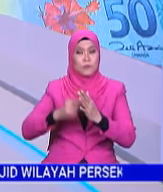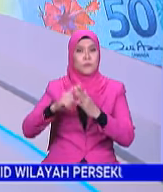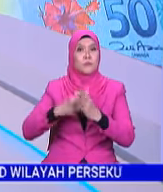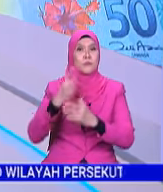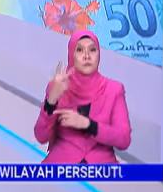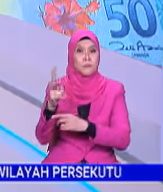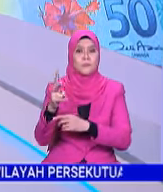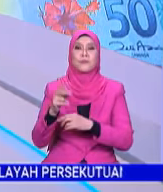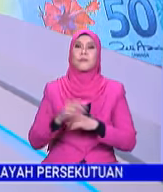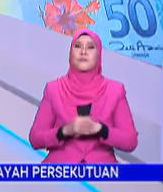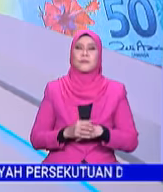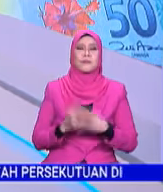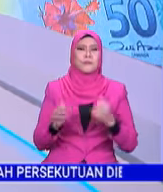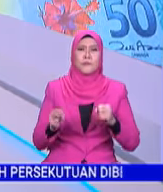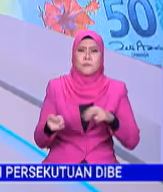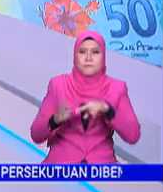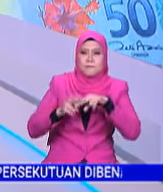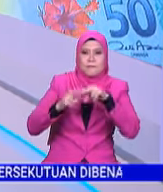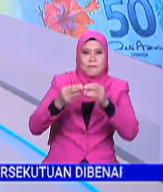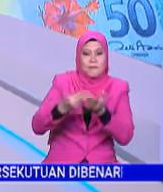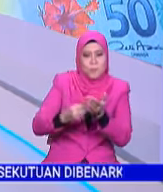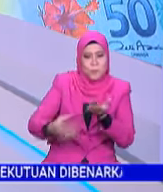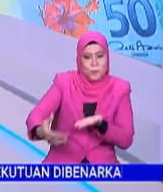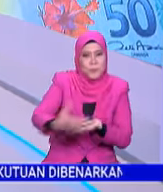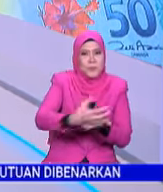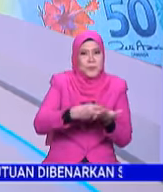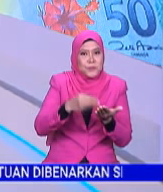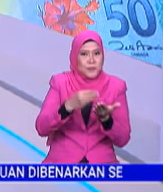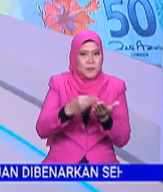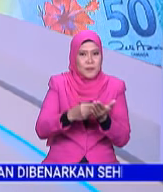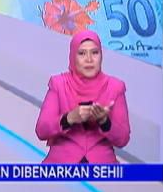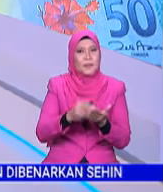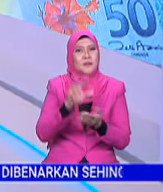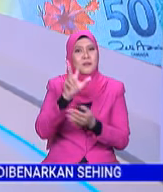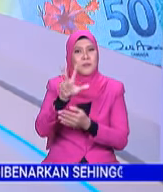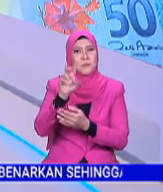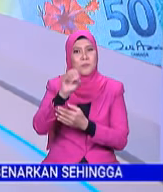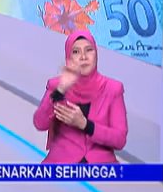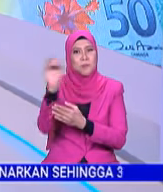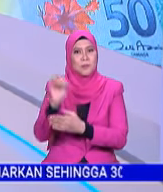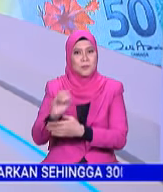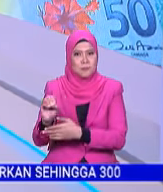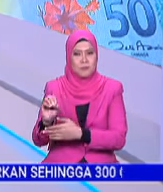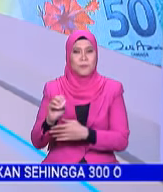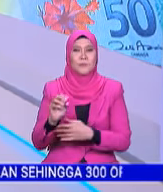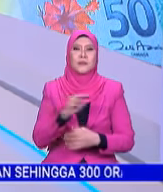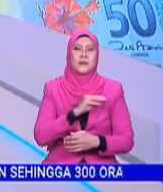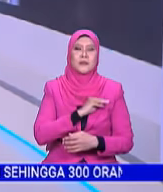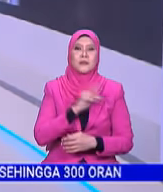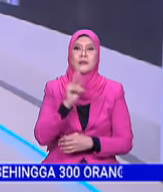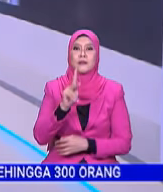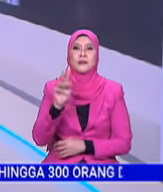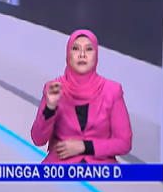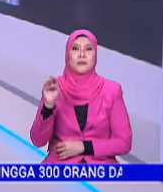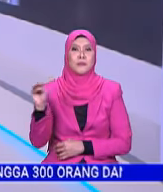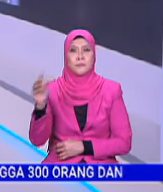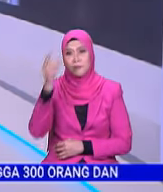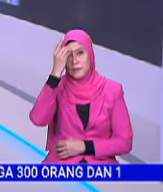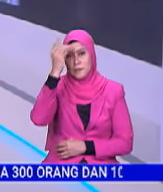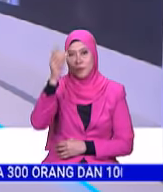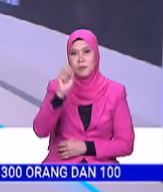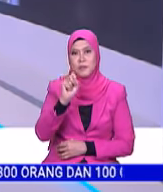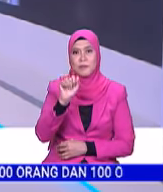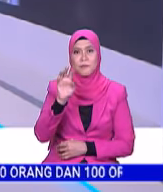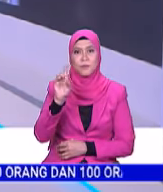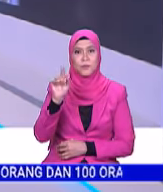Inisiatif dijangka dapat meningkatkan pendapatan usahawan sehingga 30%. Menteri Komunikasi dan Multimedia Datuk Saifuddin